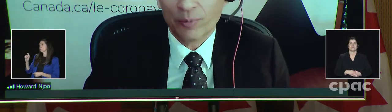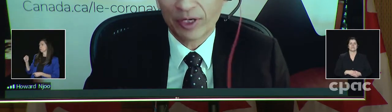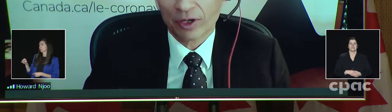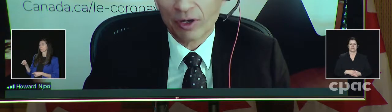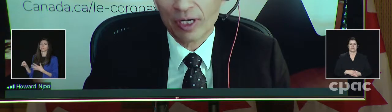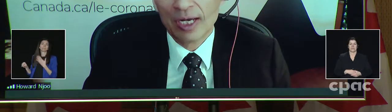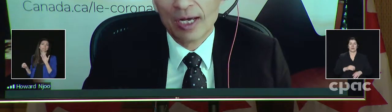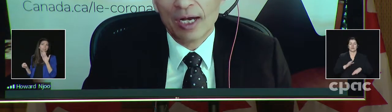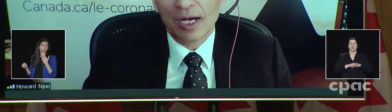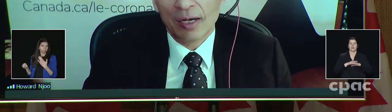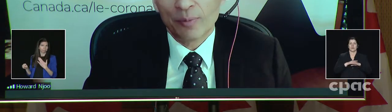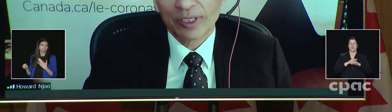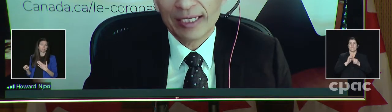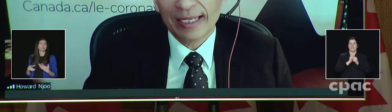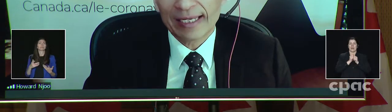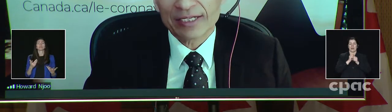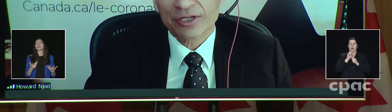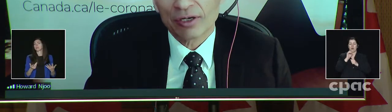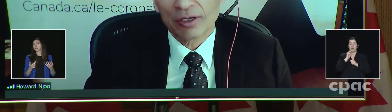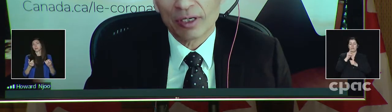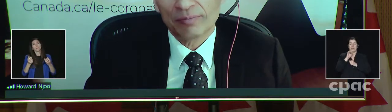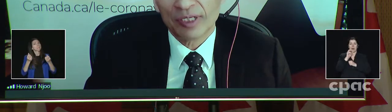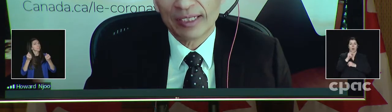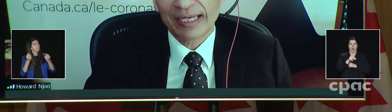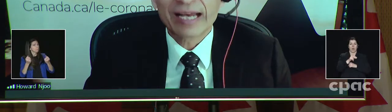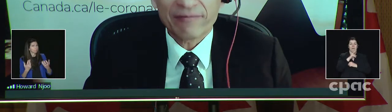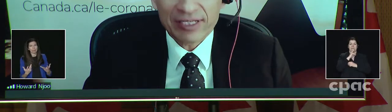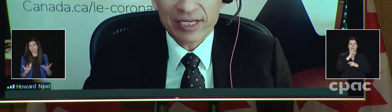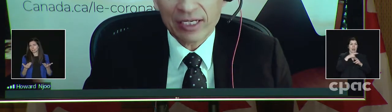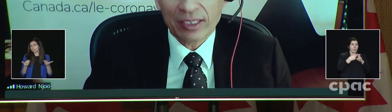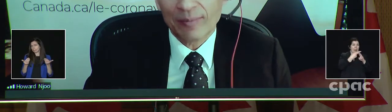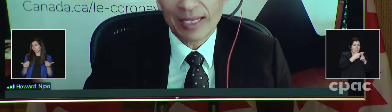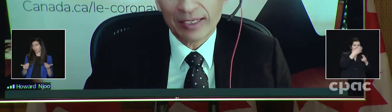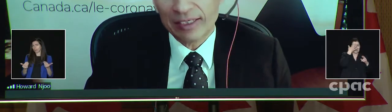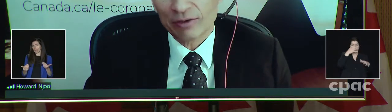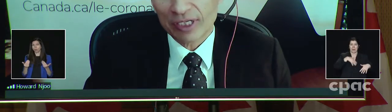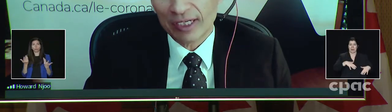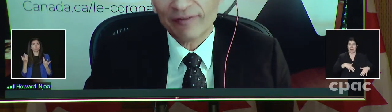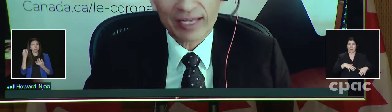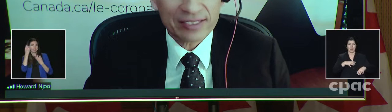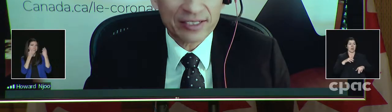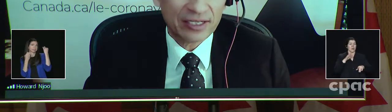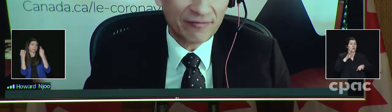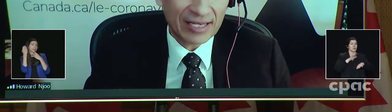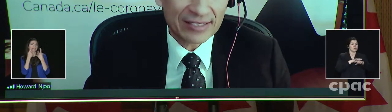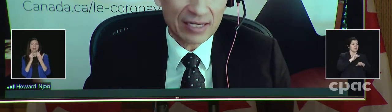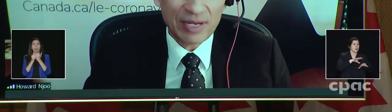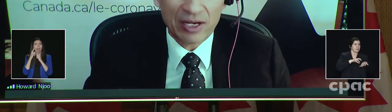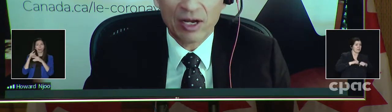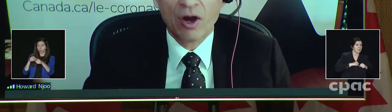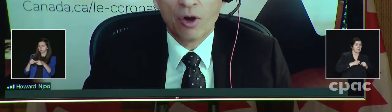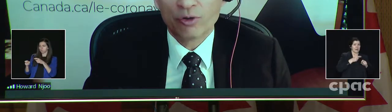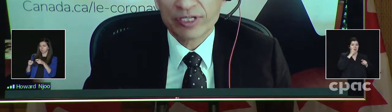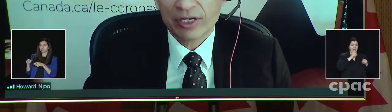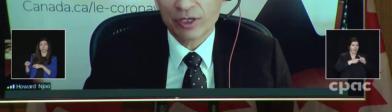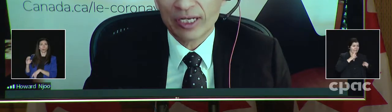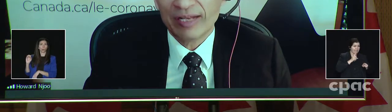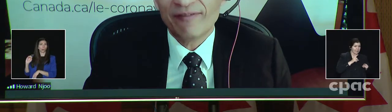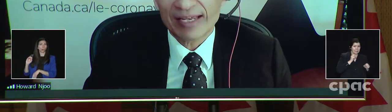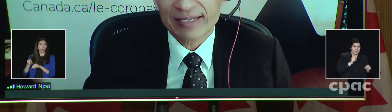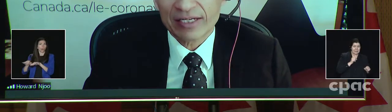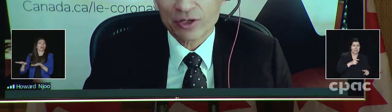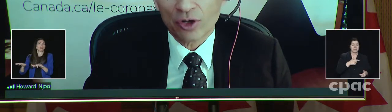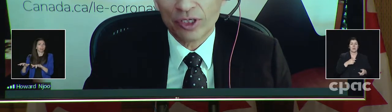variant Omicron. Pour les questions de gravité de maladie, aussi l'efficacité des vaccins. Mais on sait que